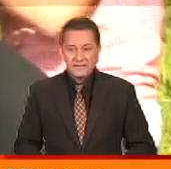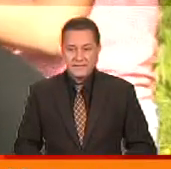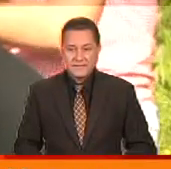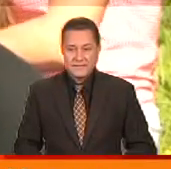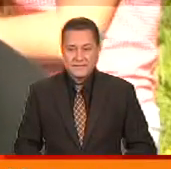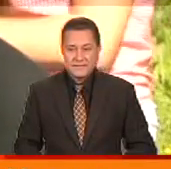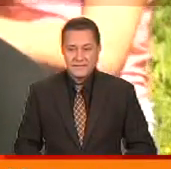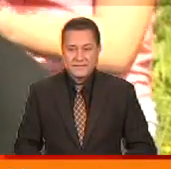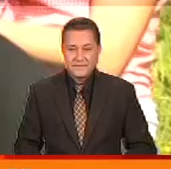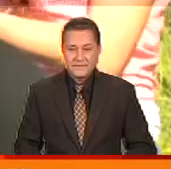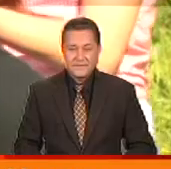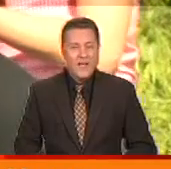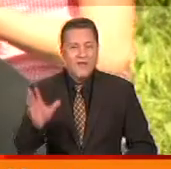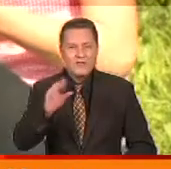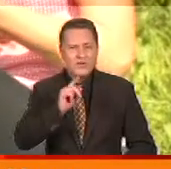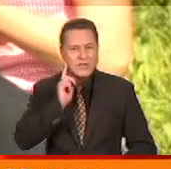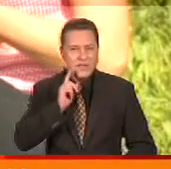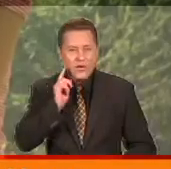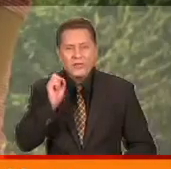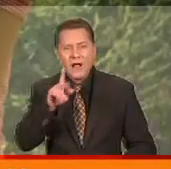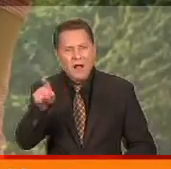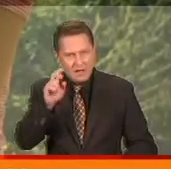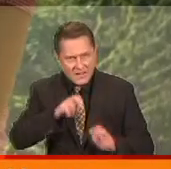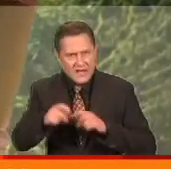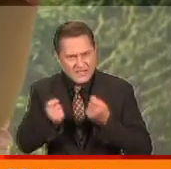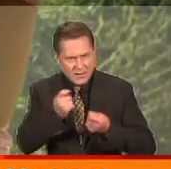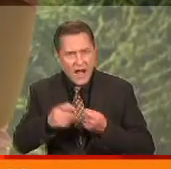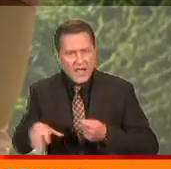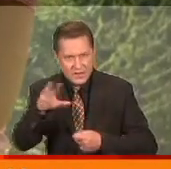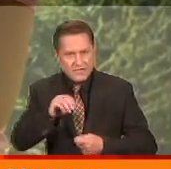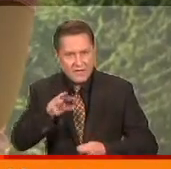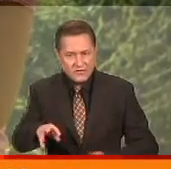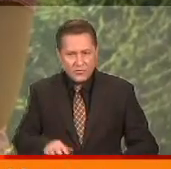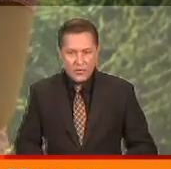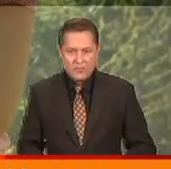в цьому всьому. Все зелене для мене і все.